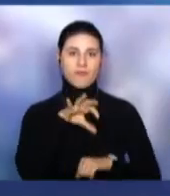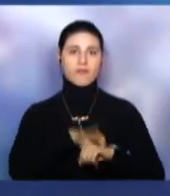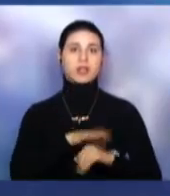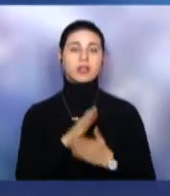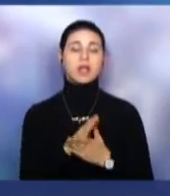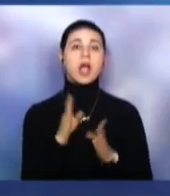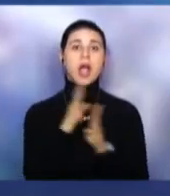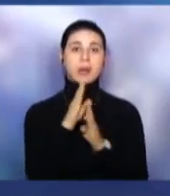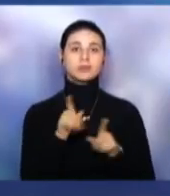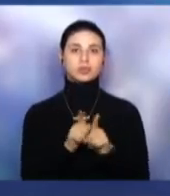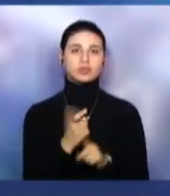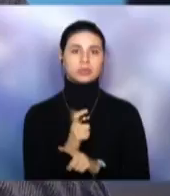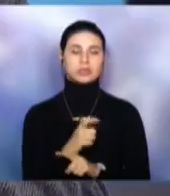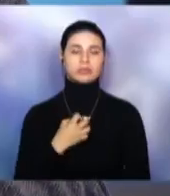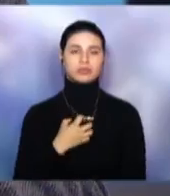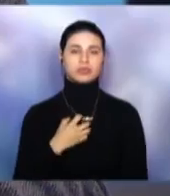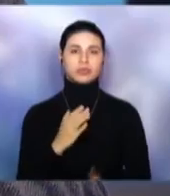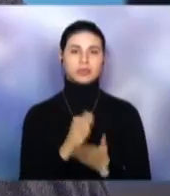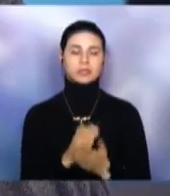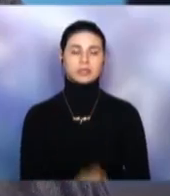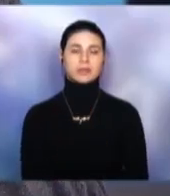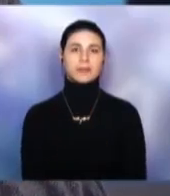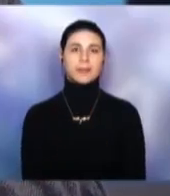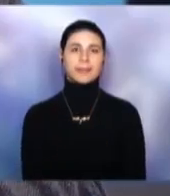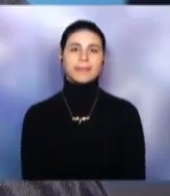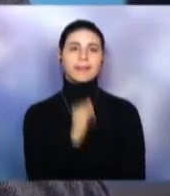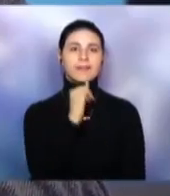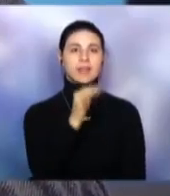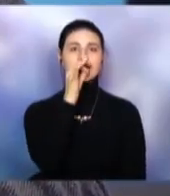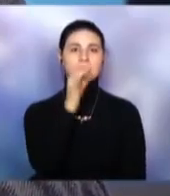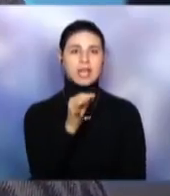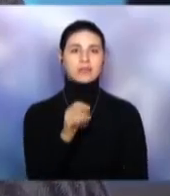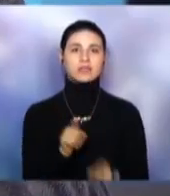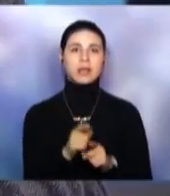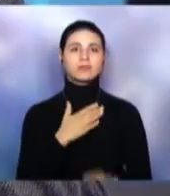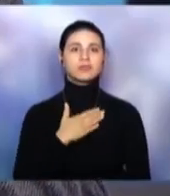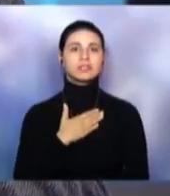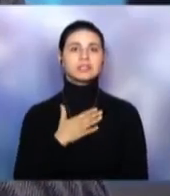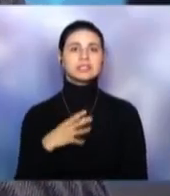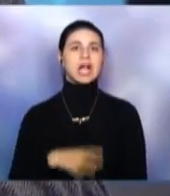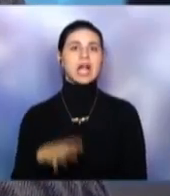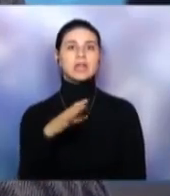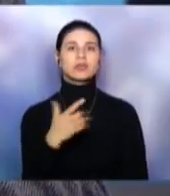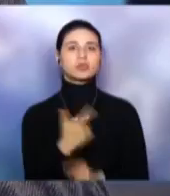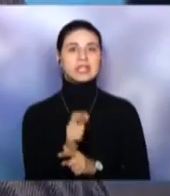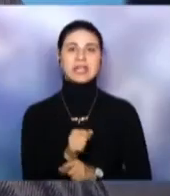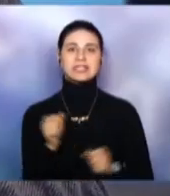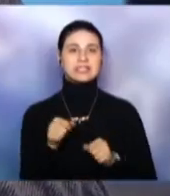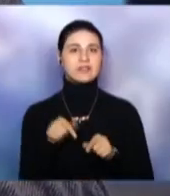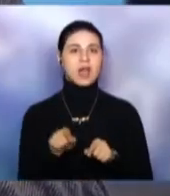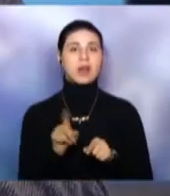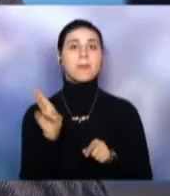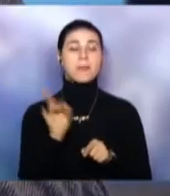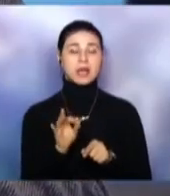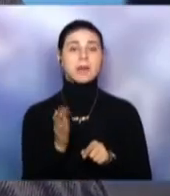კი თამაშობს ძალიან დიდ როლს. Ვერ გეტყვით რომ ჩვენ ძალიან მძიმე კლიმატში ვცხოვრობთ, მაგრამ ტემპერატურული სხვაობა მაინც ალბათ